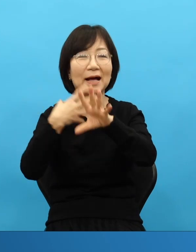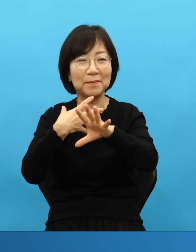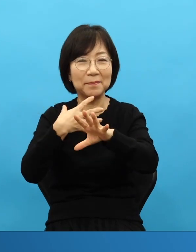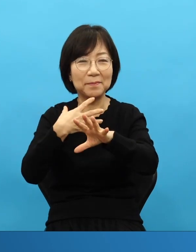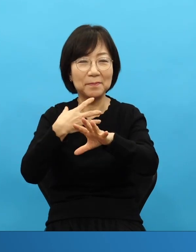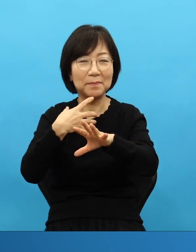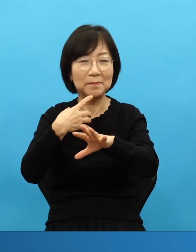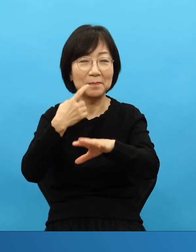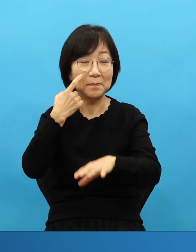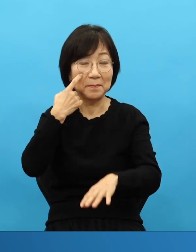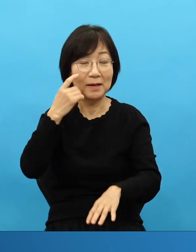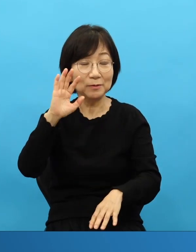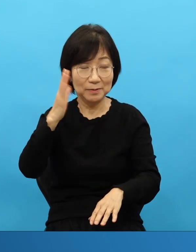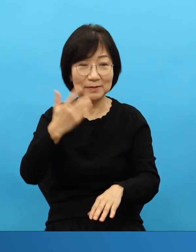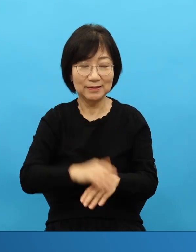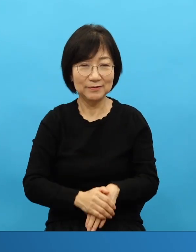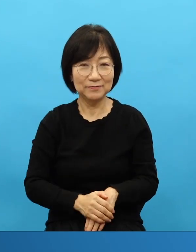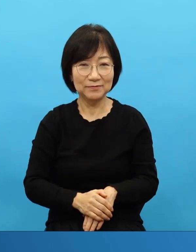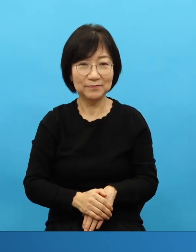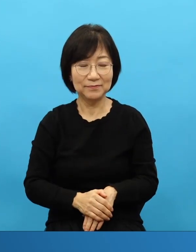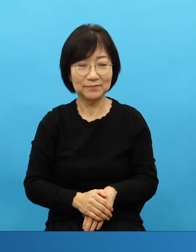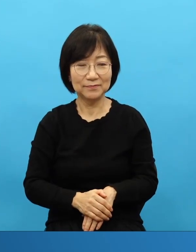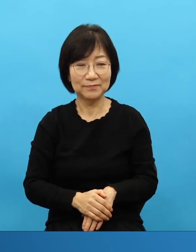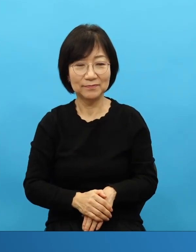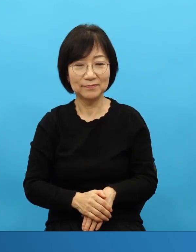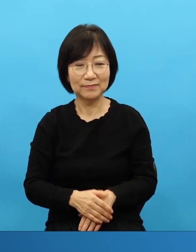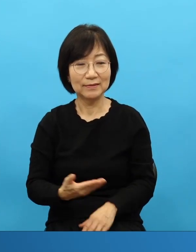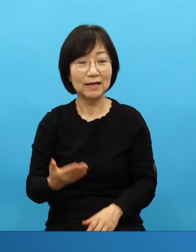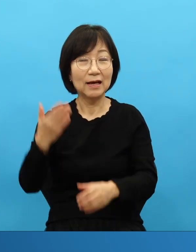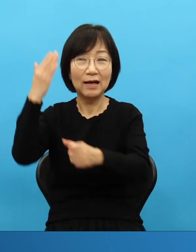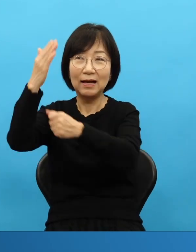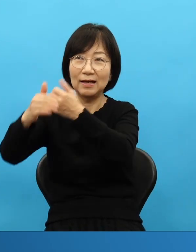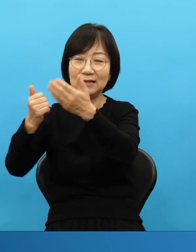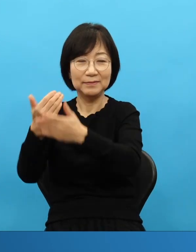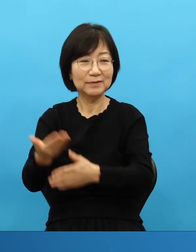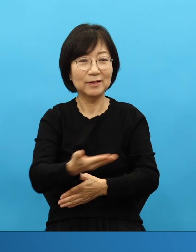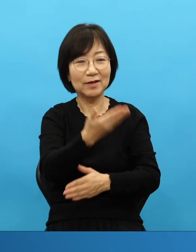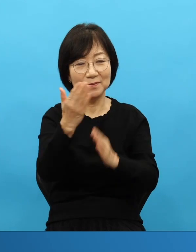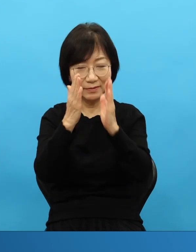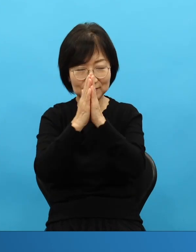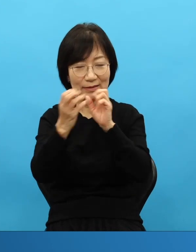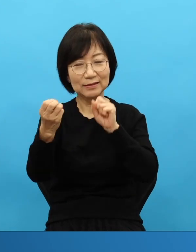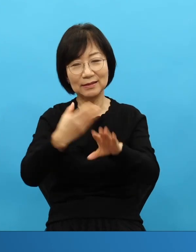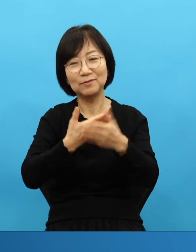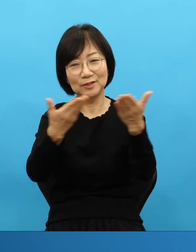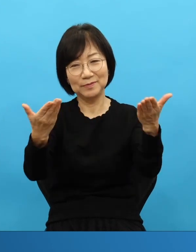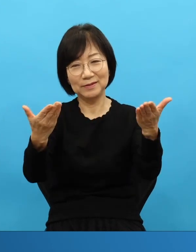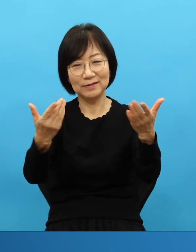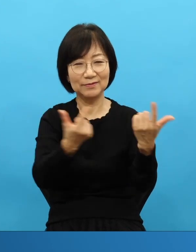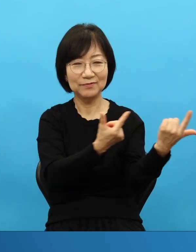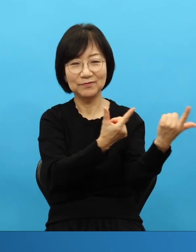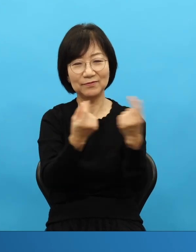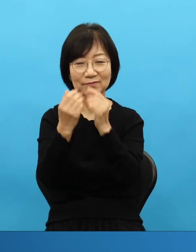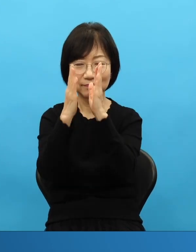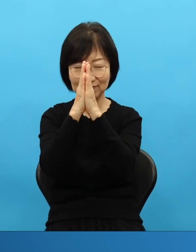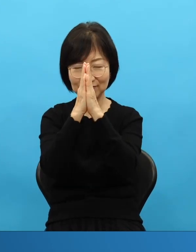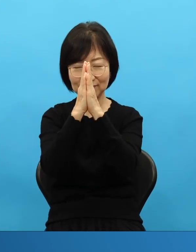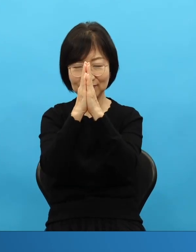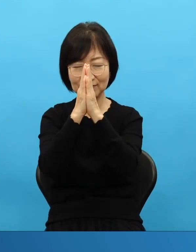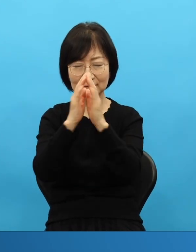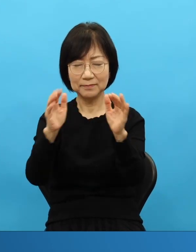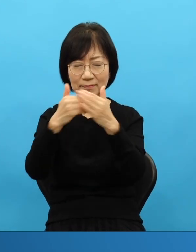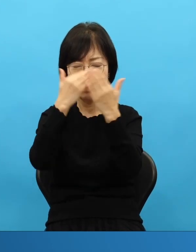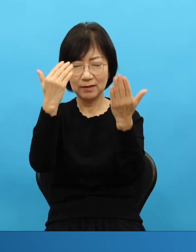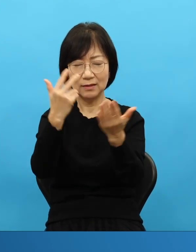여러분 기도에 응답하신다. That is why God answers your prayers. 기도하겠습니다. And so, let us pray. 만주의